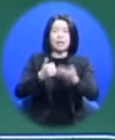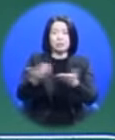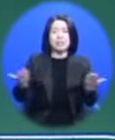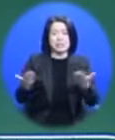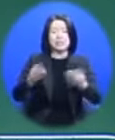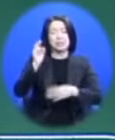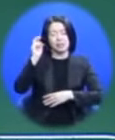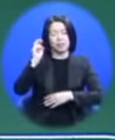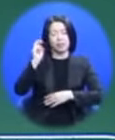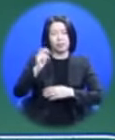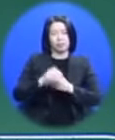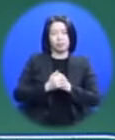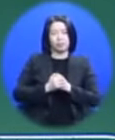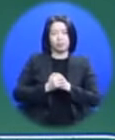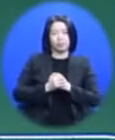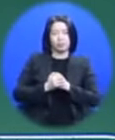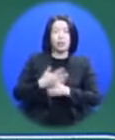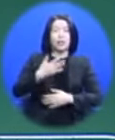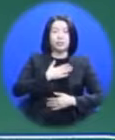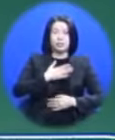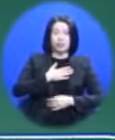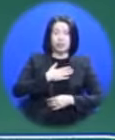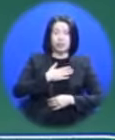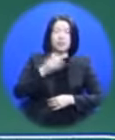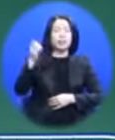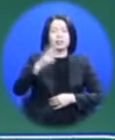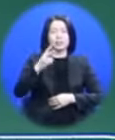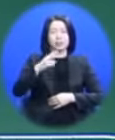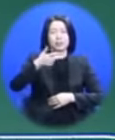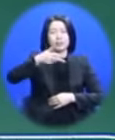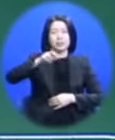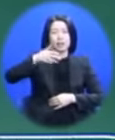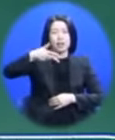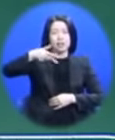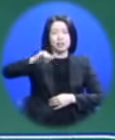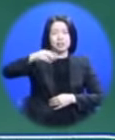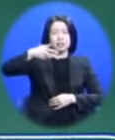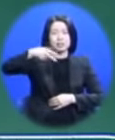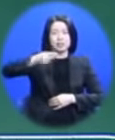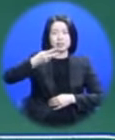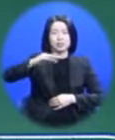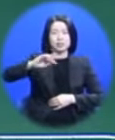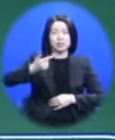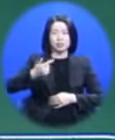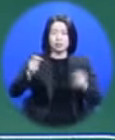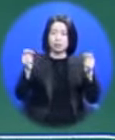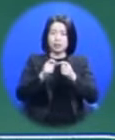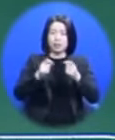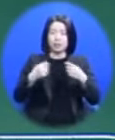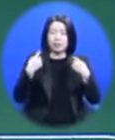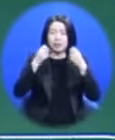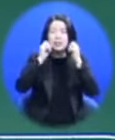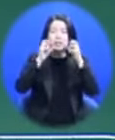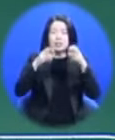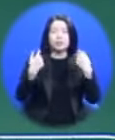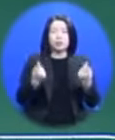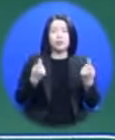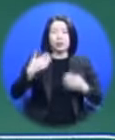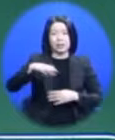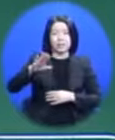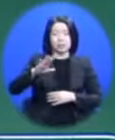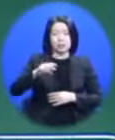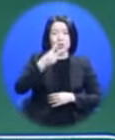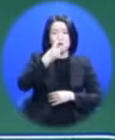일하시는구나. 제가 타지키스탄으로 단기 선교를 간 적이 있습니다. 타지키스탄 두산베라고